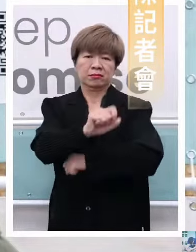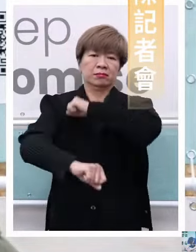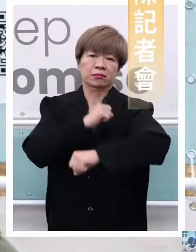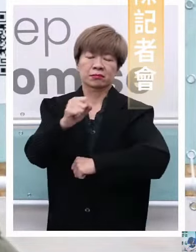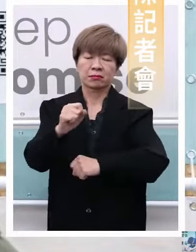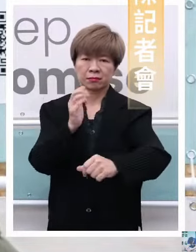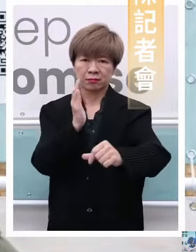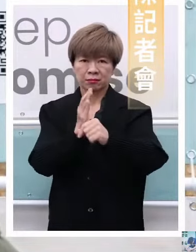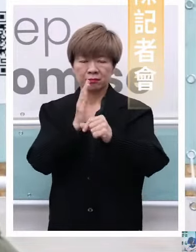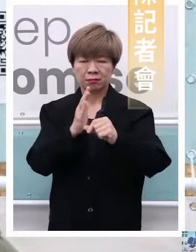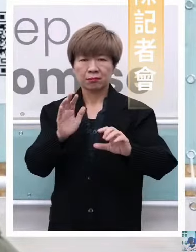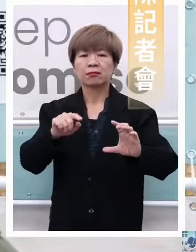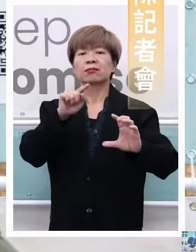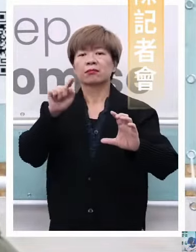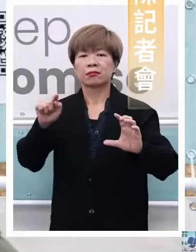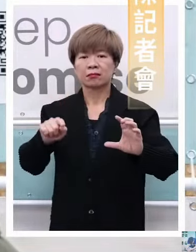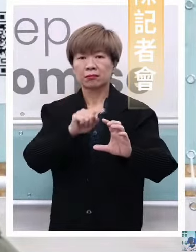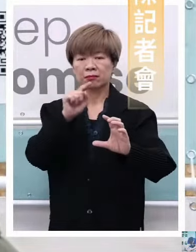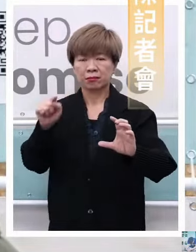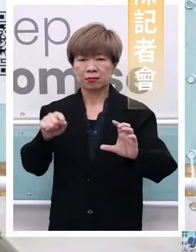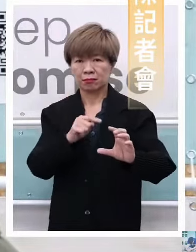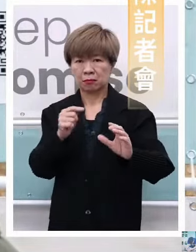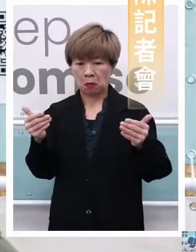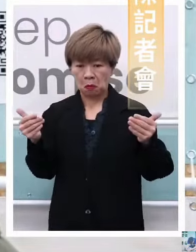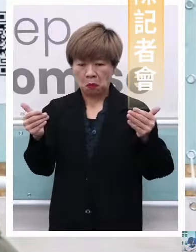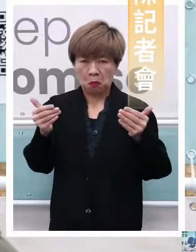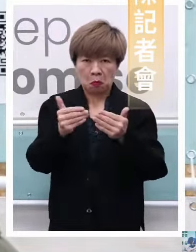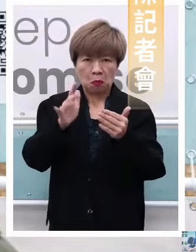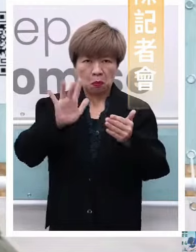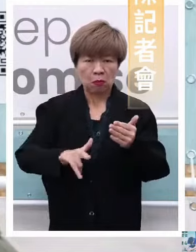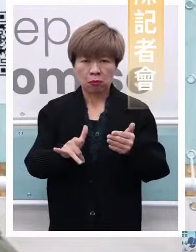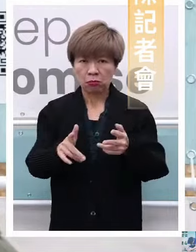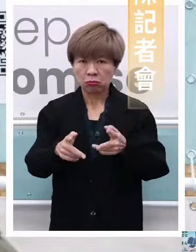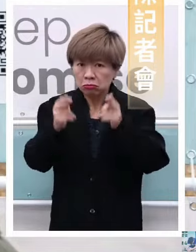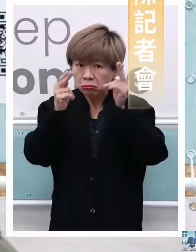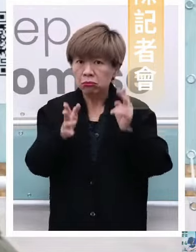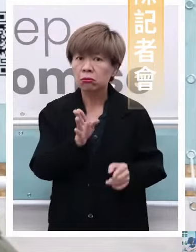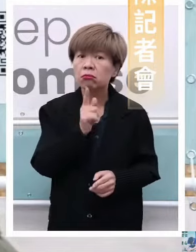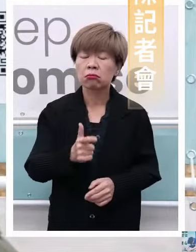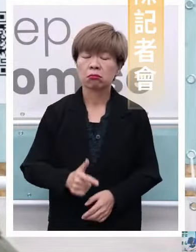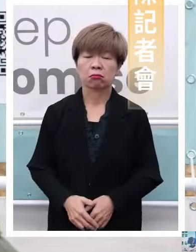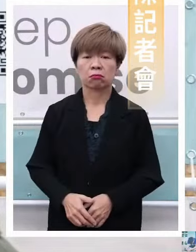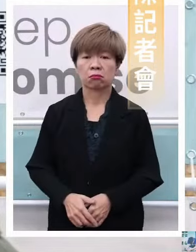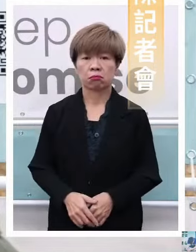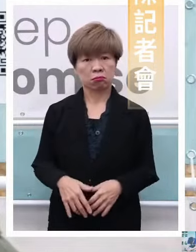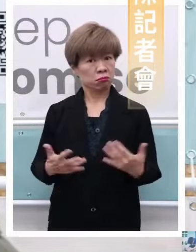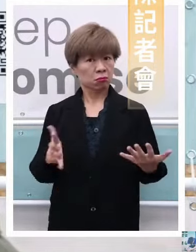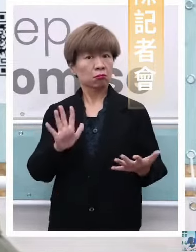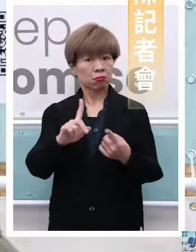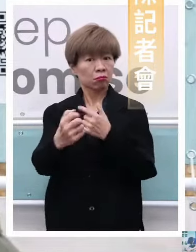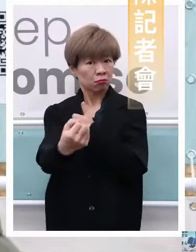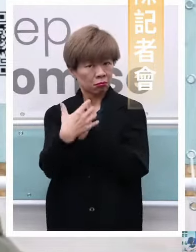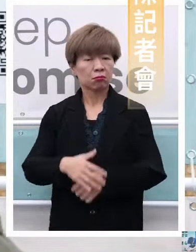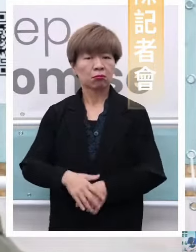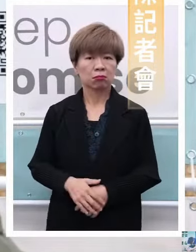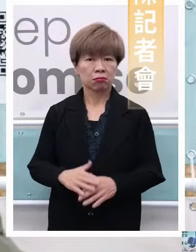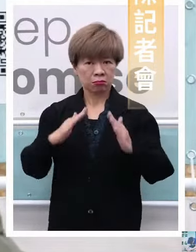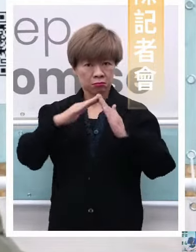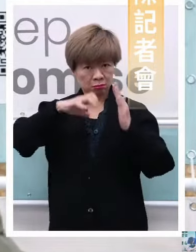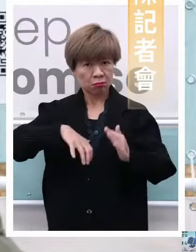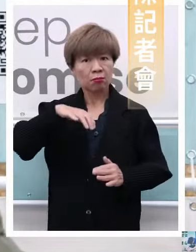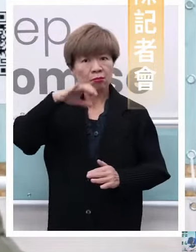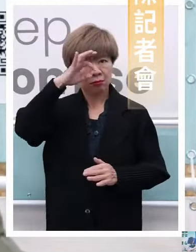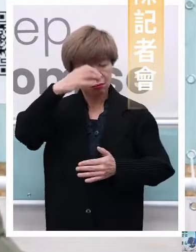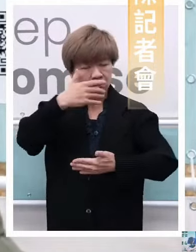间内格的东西是这样子，因此把它消失掉剪掉了吗？好，也有人反映给我们说，他在家里有看到影